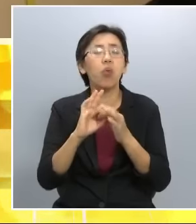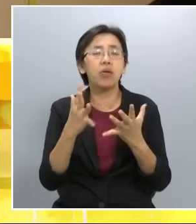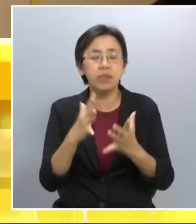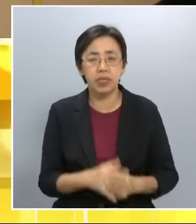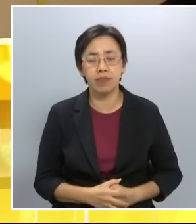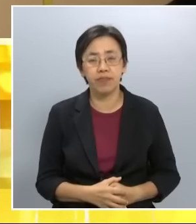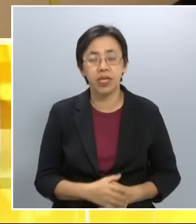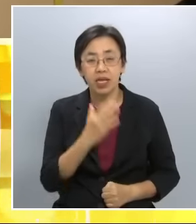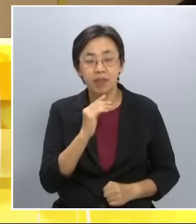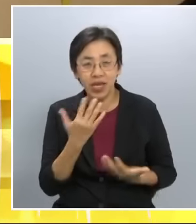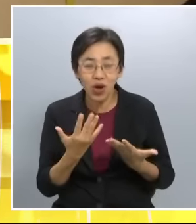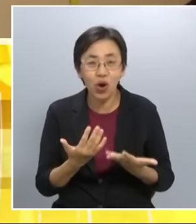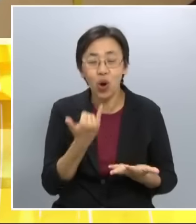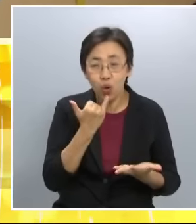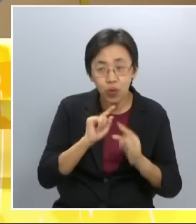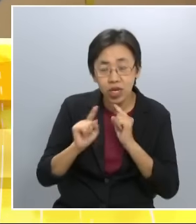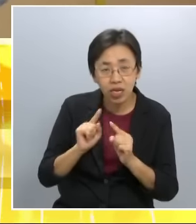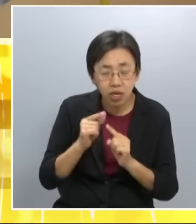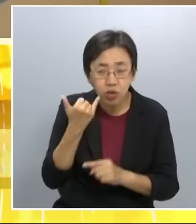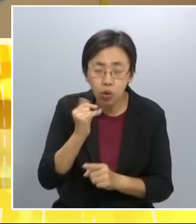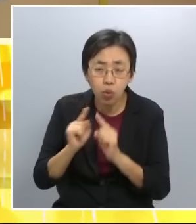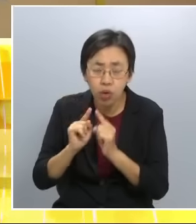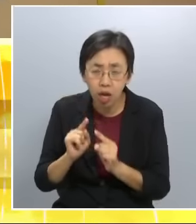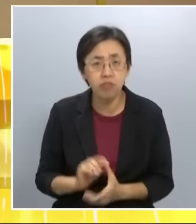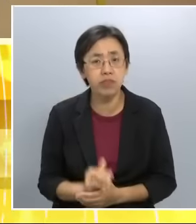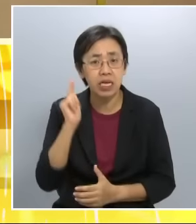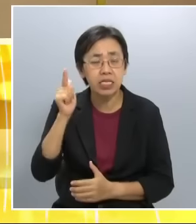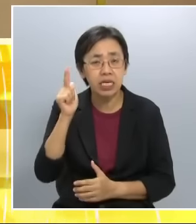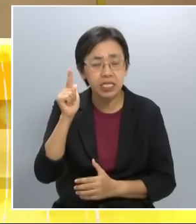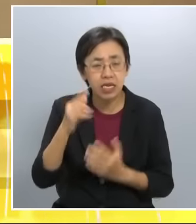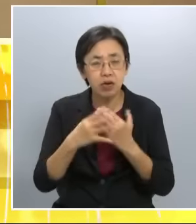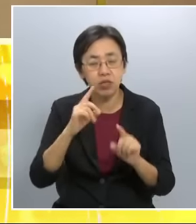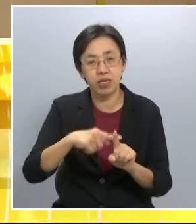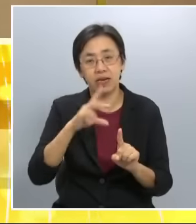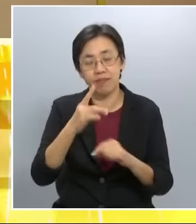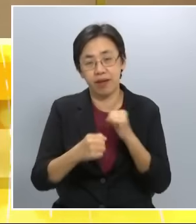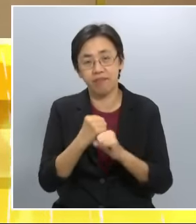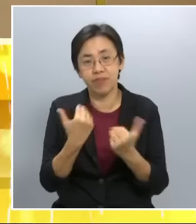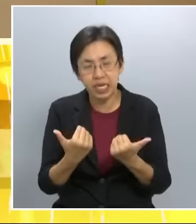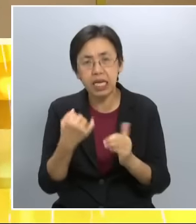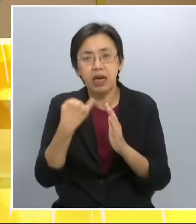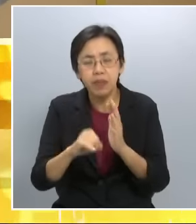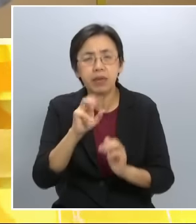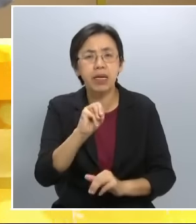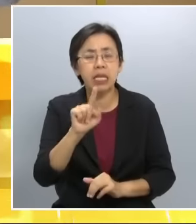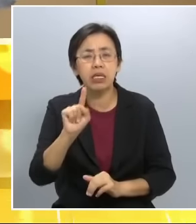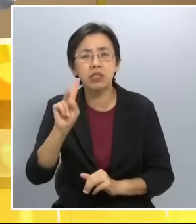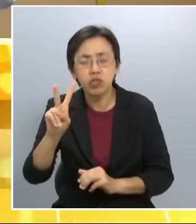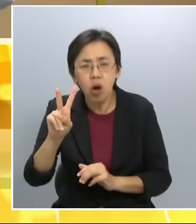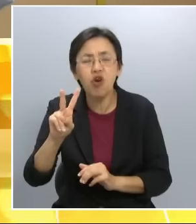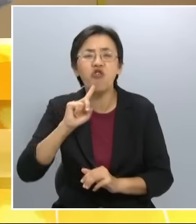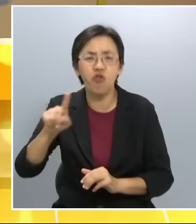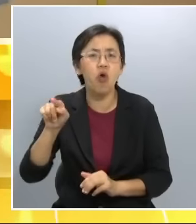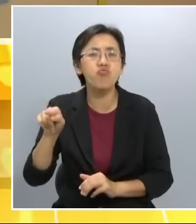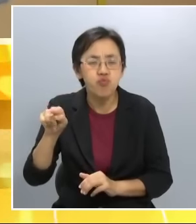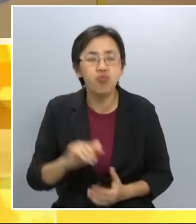ทรศัพท์กันอยู่ถามว่ารู้สึกอย่างไรที่คุณทักษิณจะพ้นโทษเดือนสิงหาแต่มีคดี112คุณแพทอง